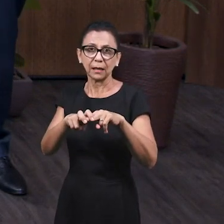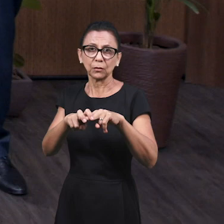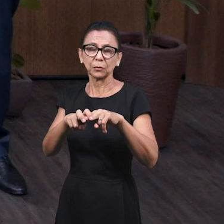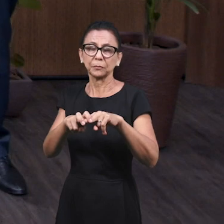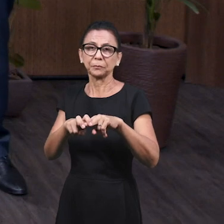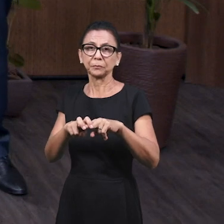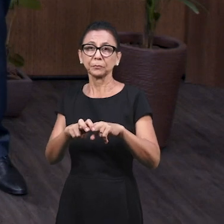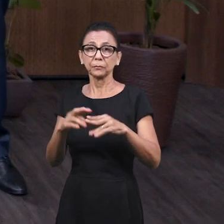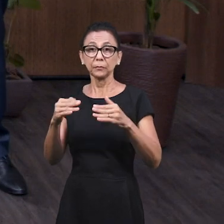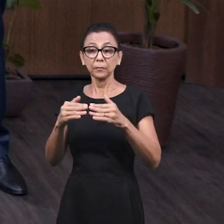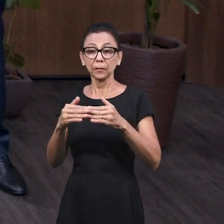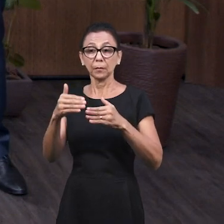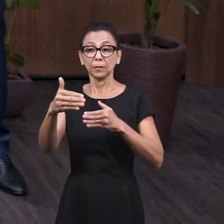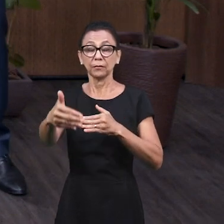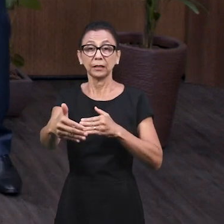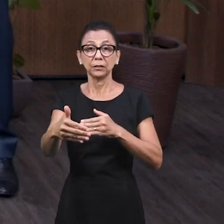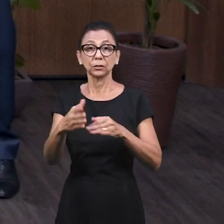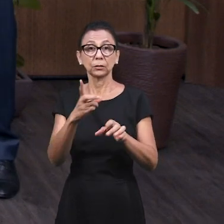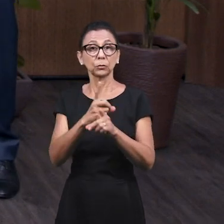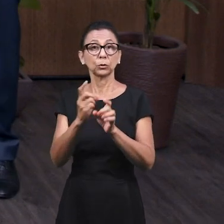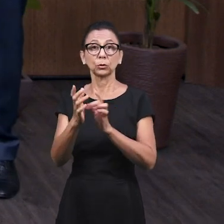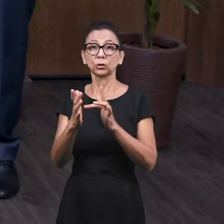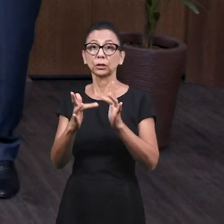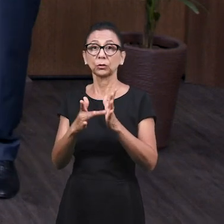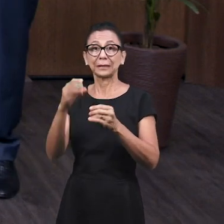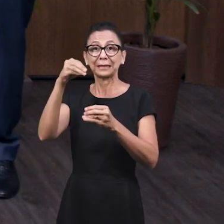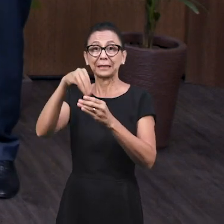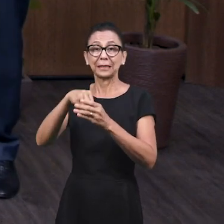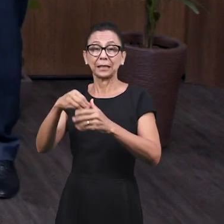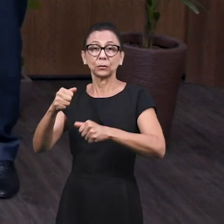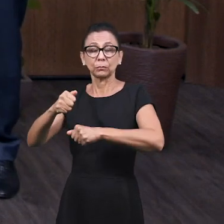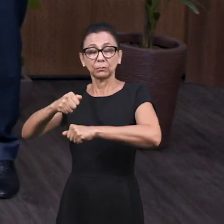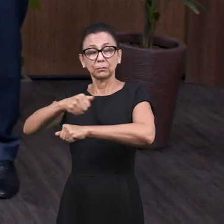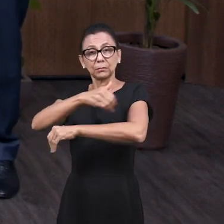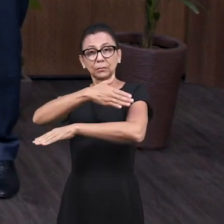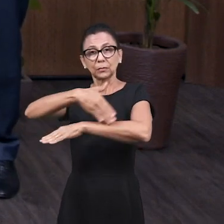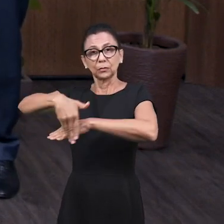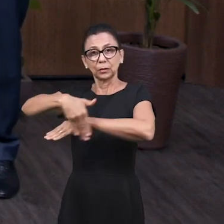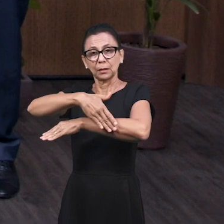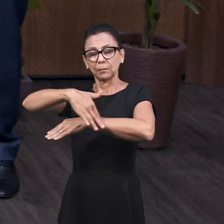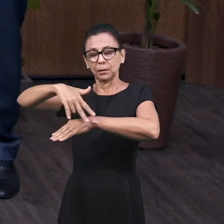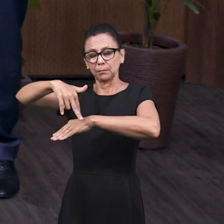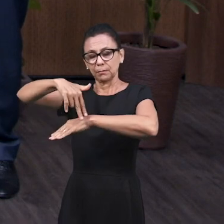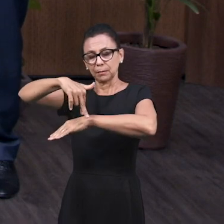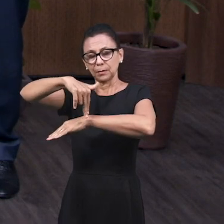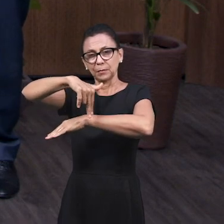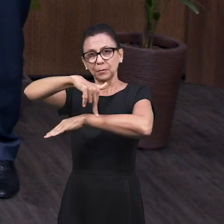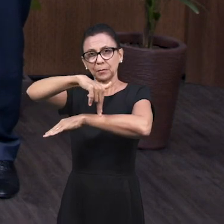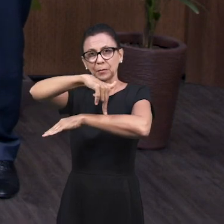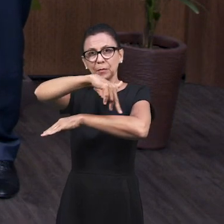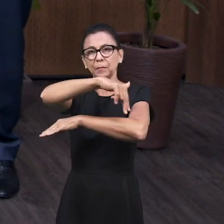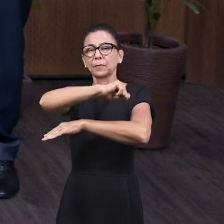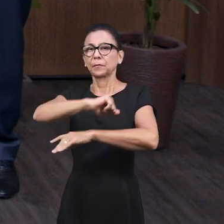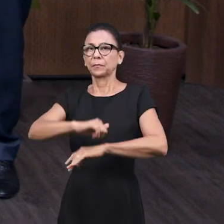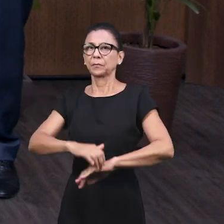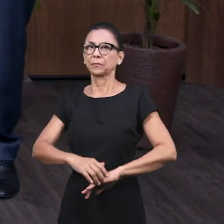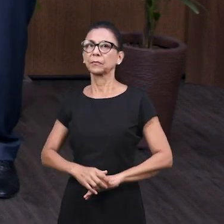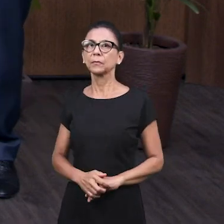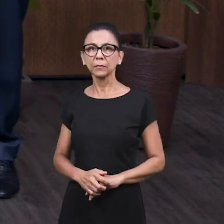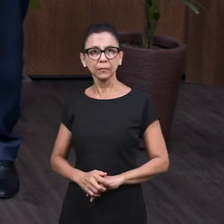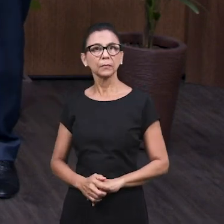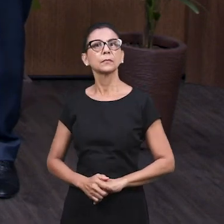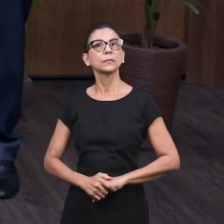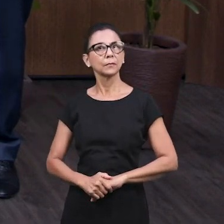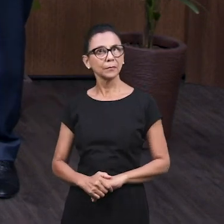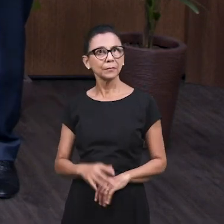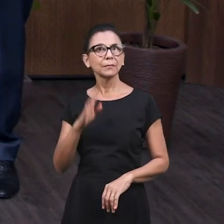il a commencé à marcher dans le chemin. Et cette expression, marcher dans le chemin, parce que la Bible dit que Bartimée a suivi